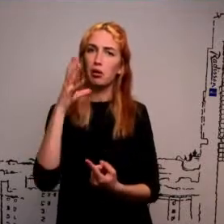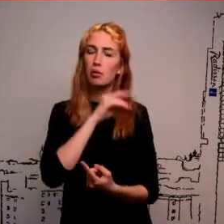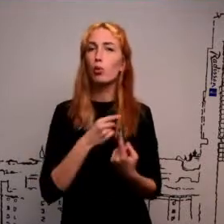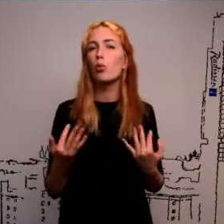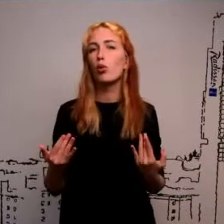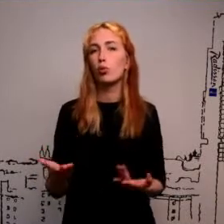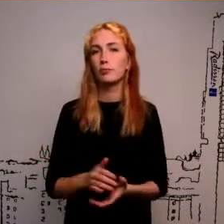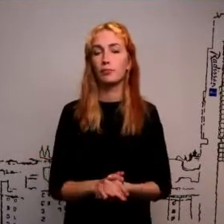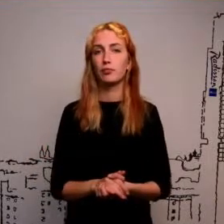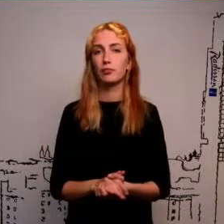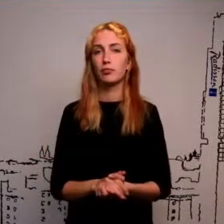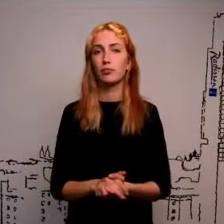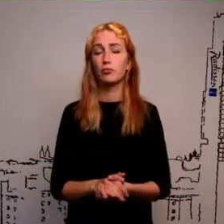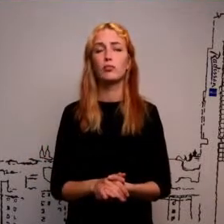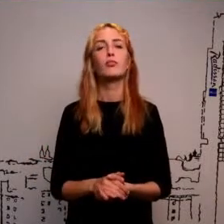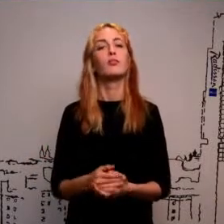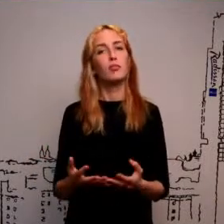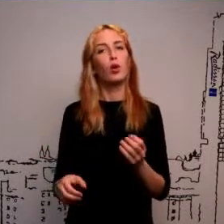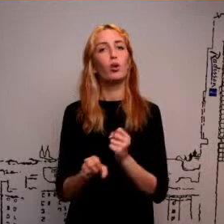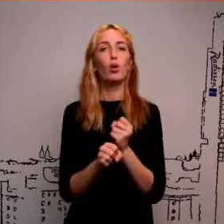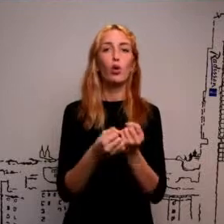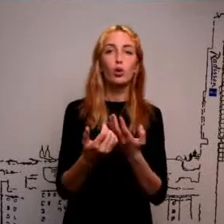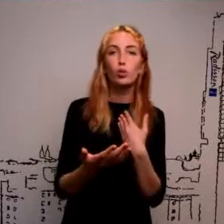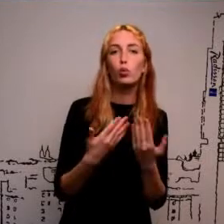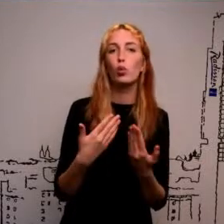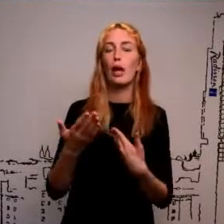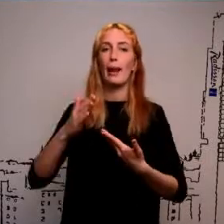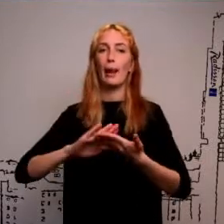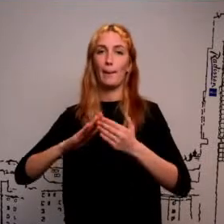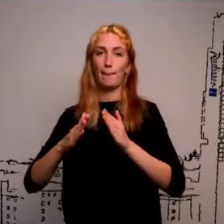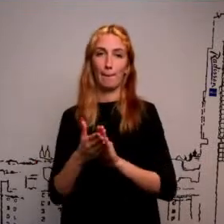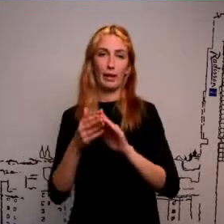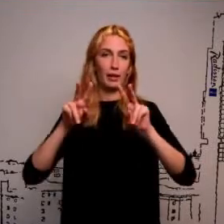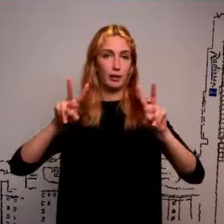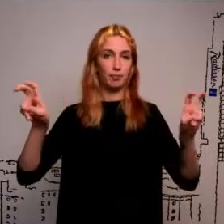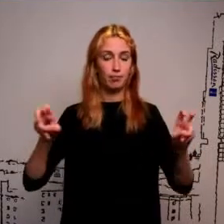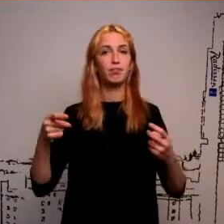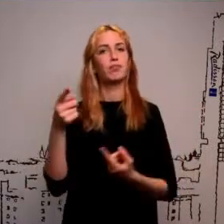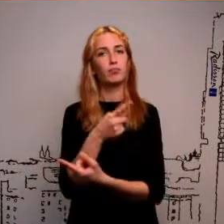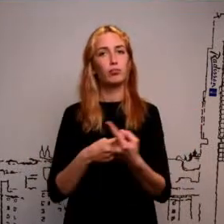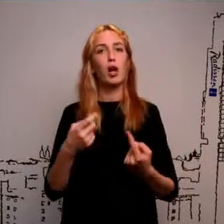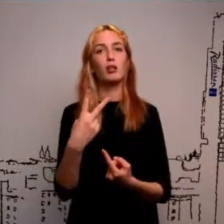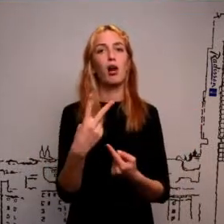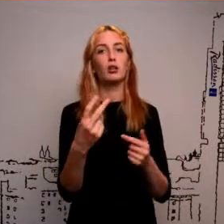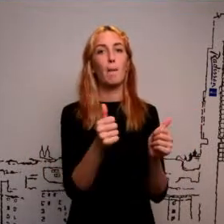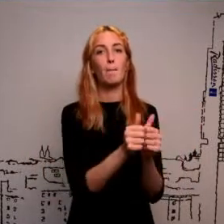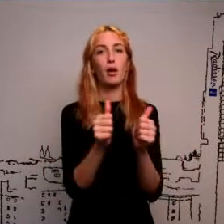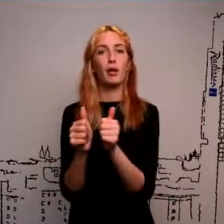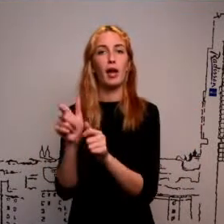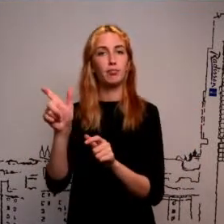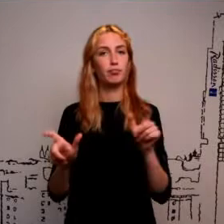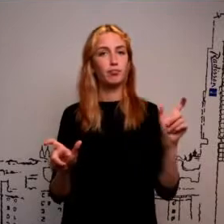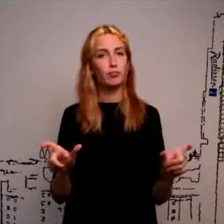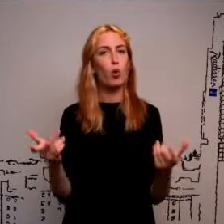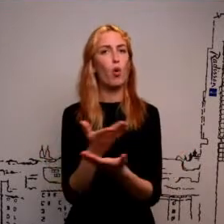räägime töösuhtest ja lepingust, siis ikkagi me räägime sellest, et on kaks partnerit, kes oma vahel